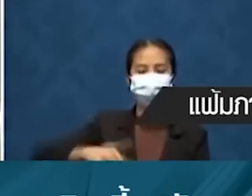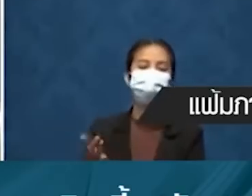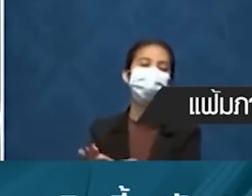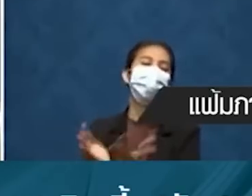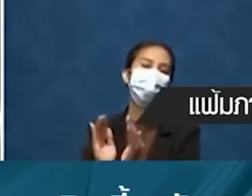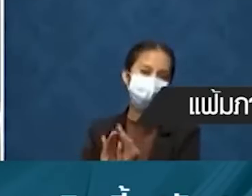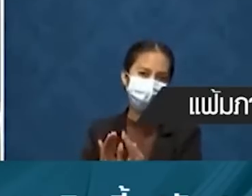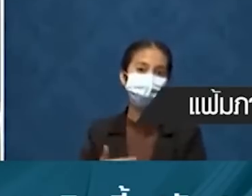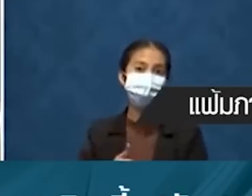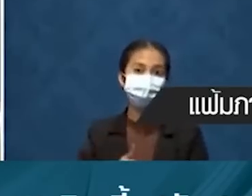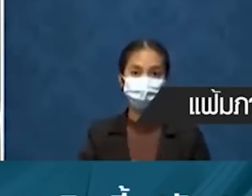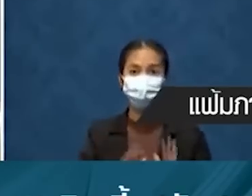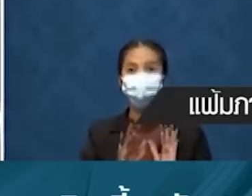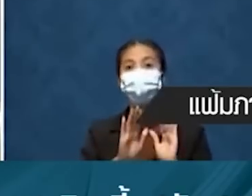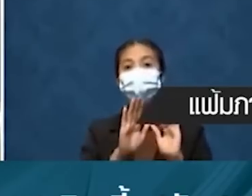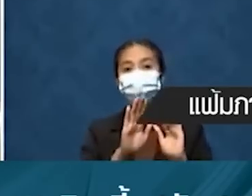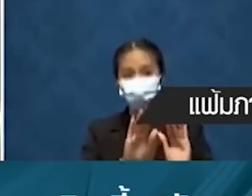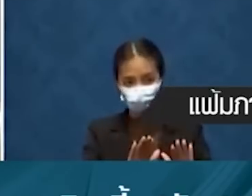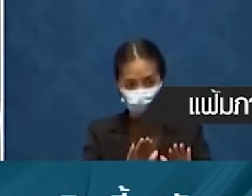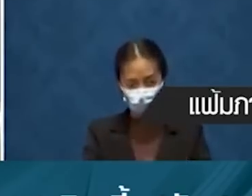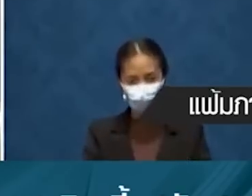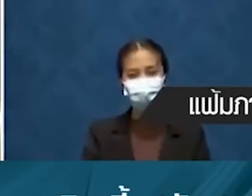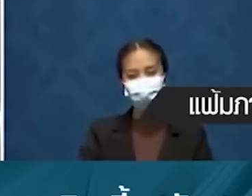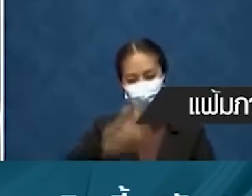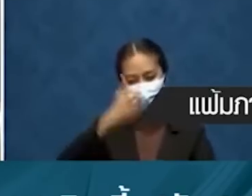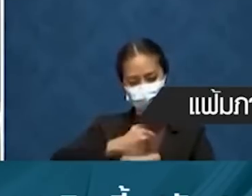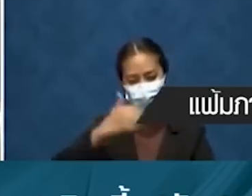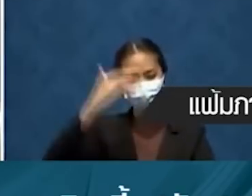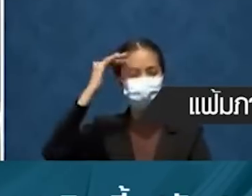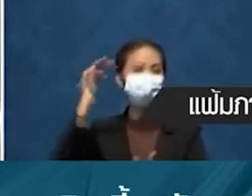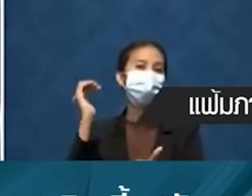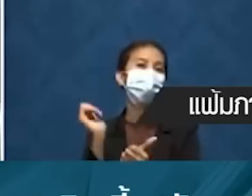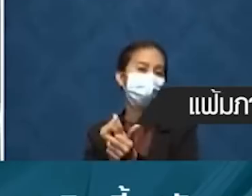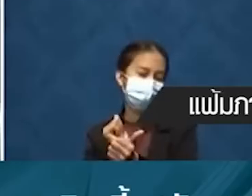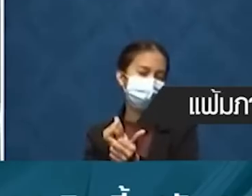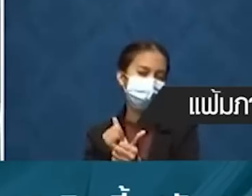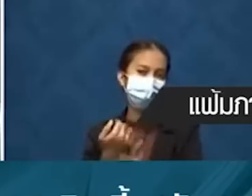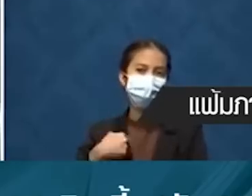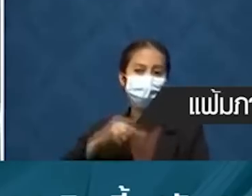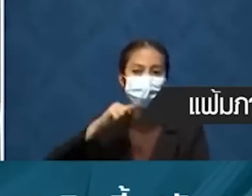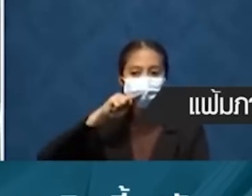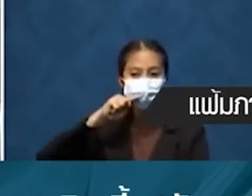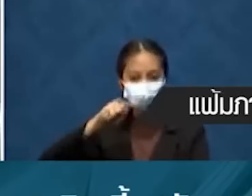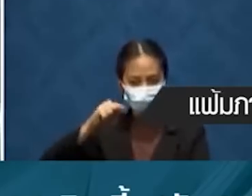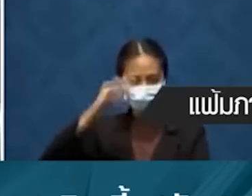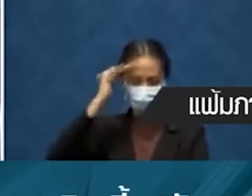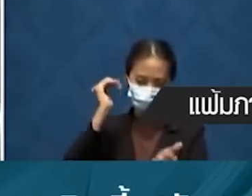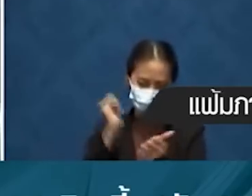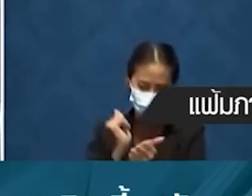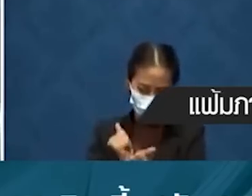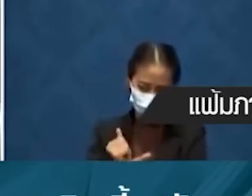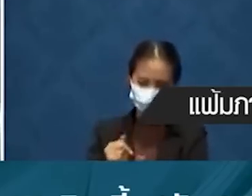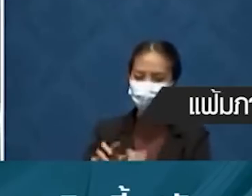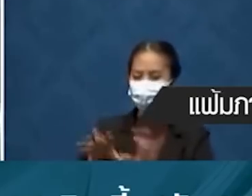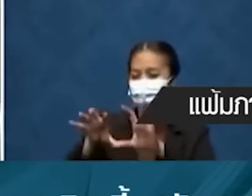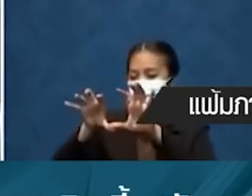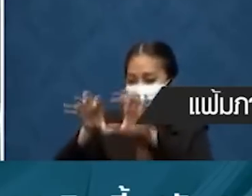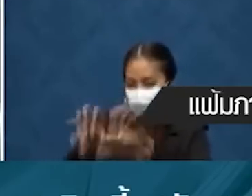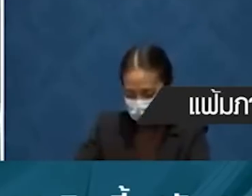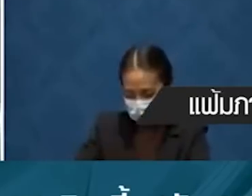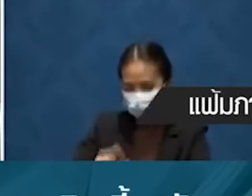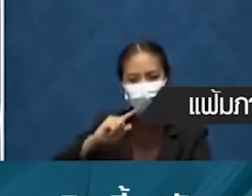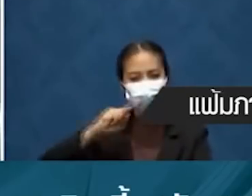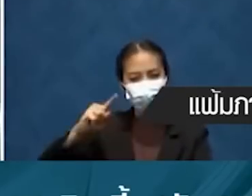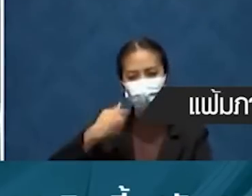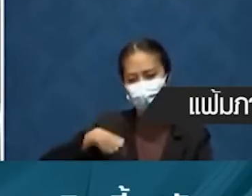ซึ่งหลายคนก็กังวลว่ามันจะเสียเวลาของสภาแล้วก็อายุของรัฐบาลนั้นเนี่ยมันเหลือน้อยการพิจารณาเนี่ย